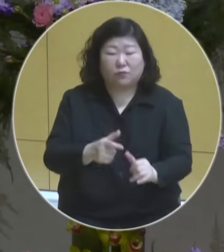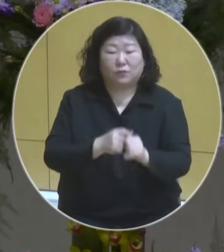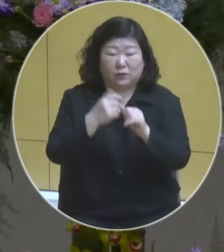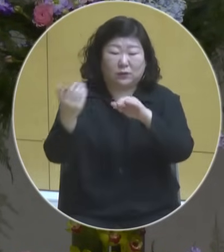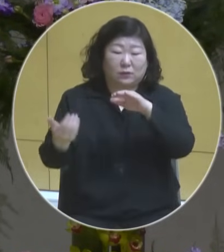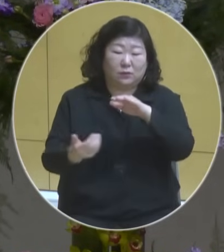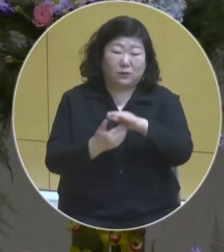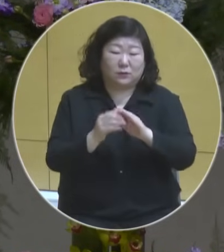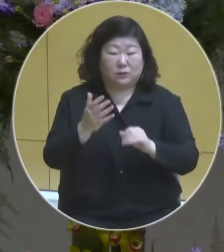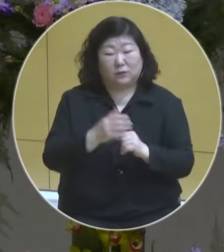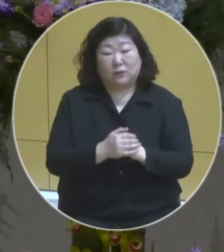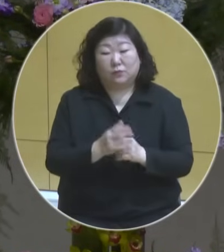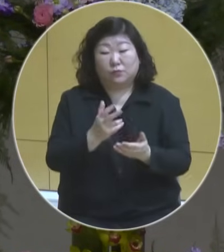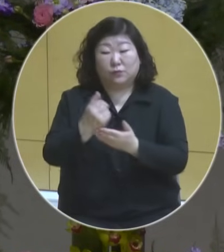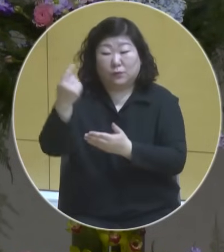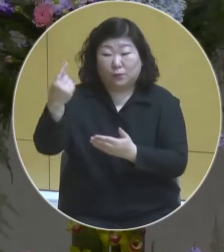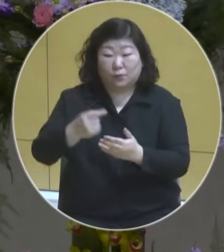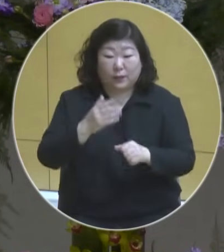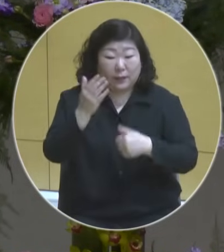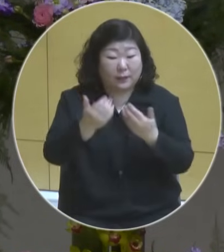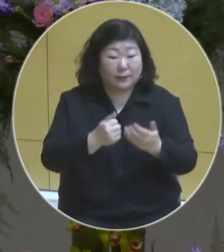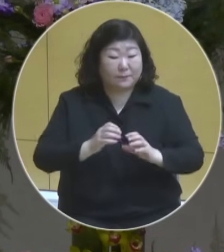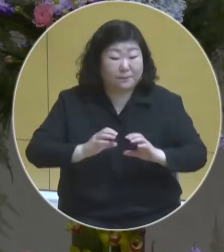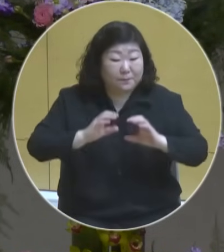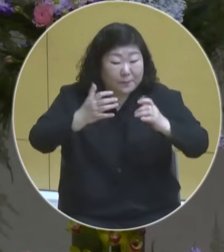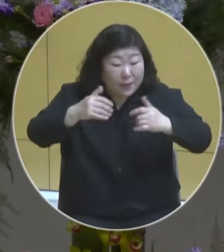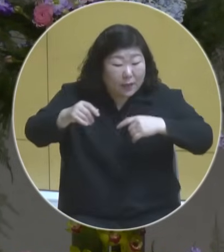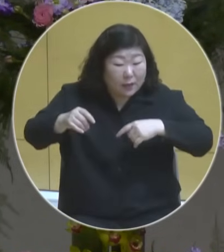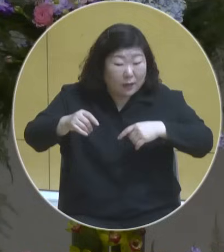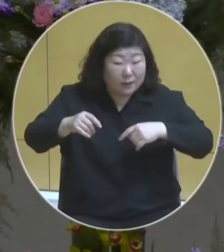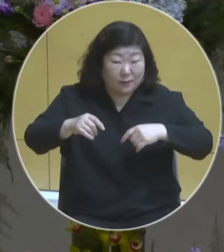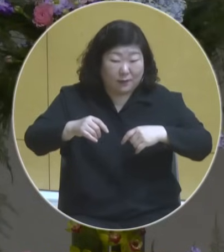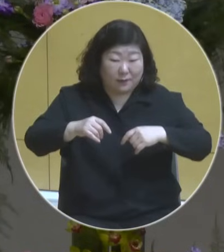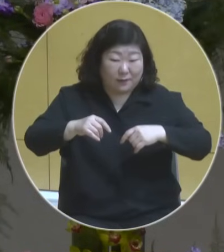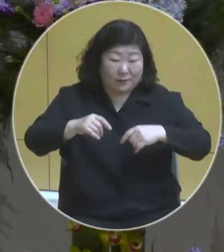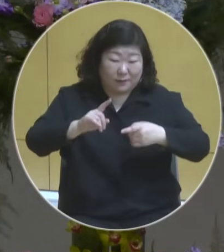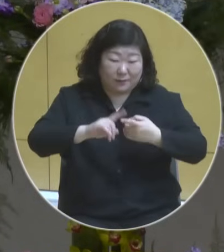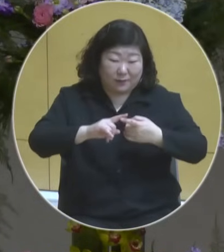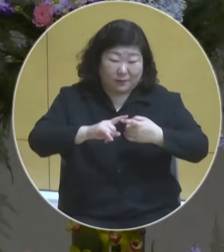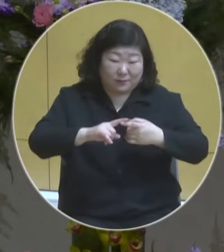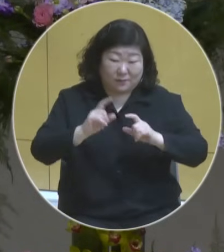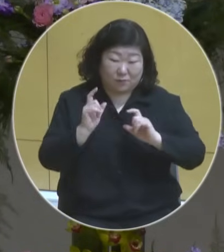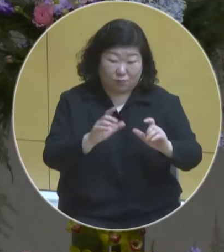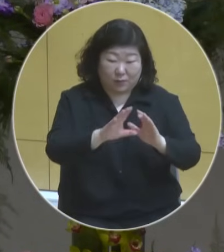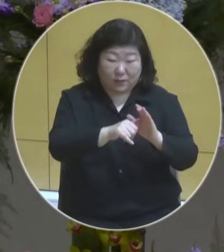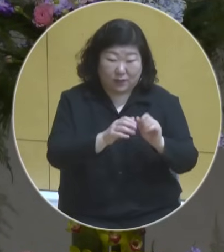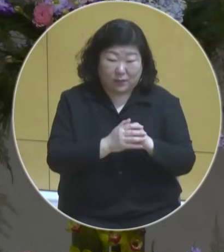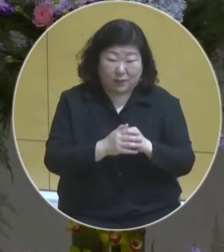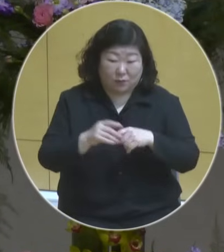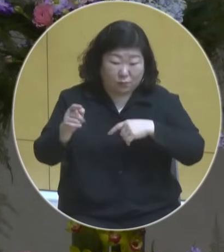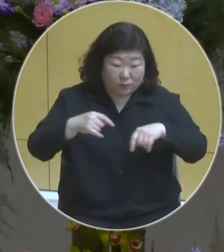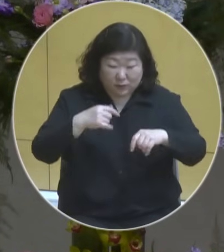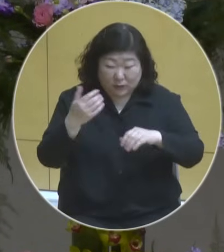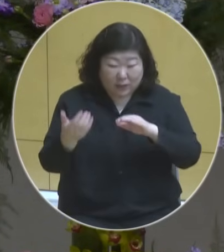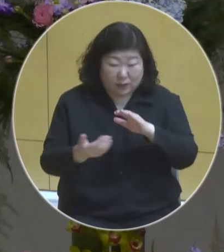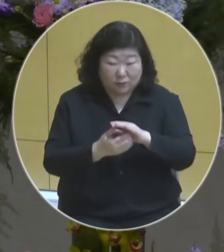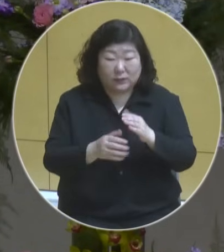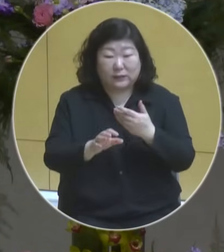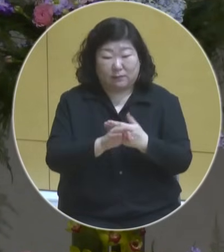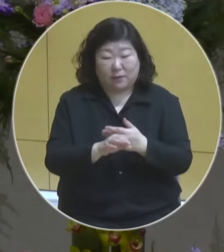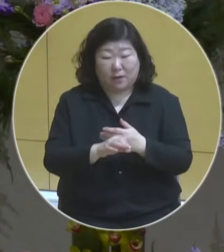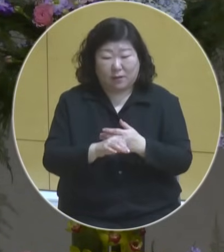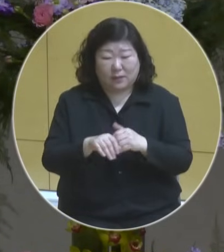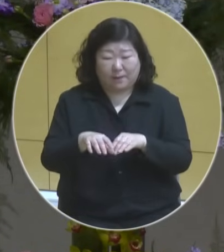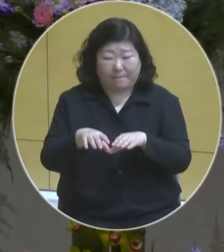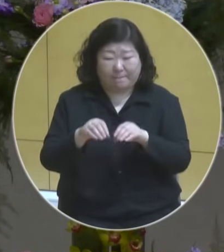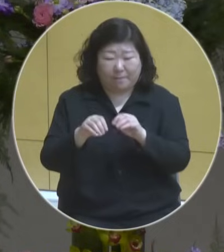주님께서 오셔서 하나님 나라를 선포하면서 하나님의 통치가 이루어질 때 마른 손이 펴지고 그리고 귀신이